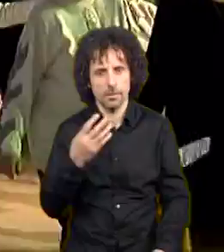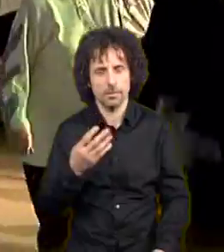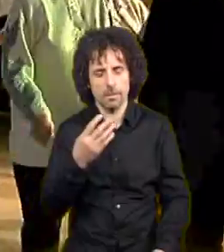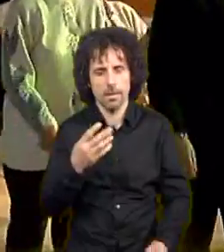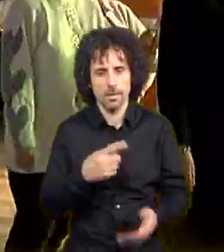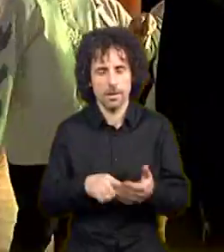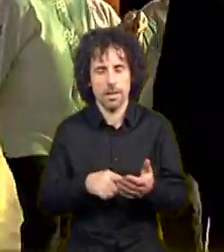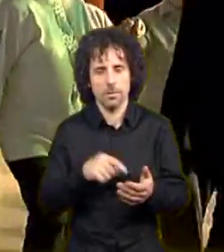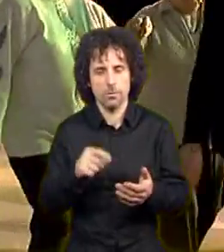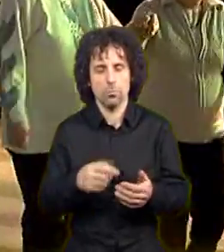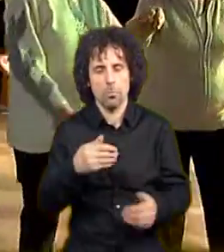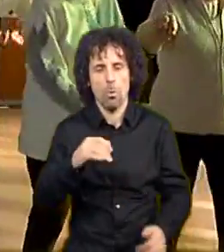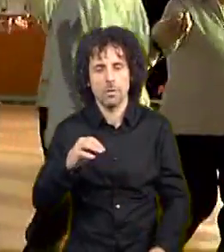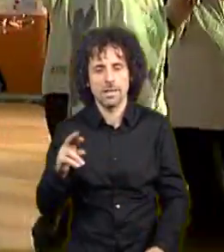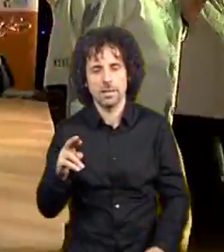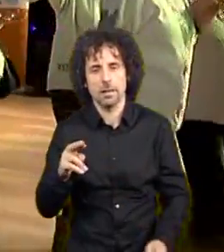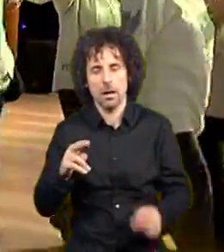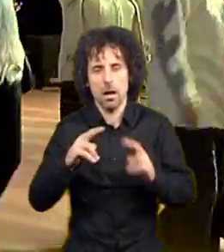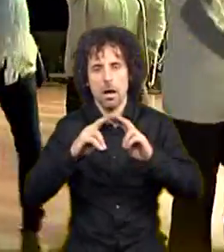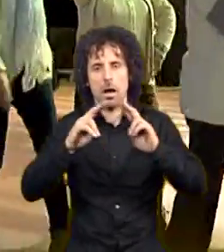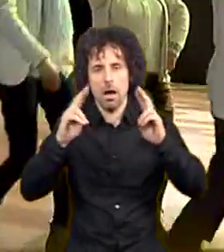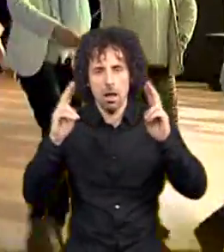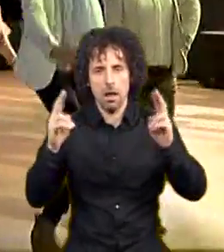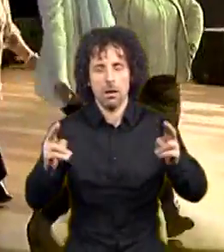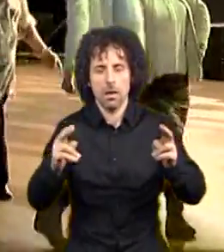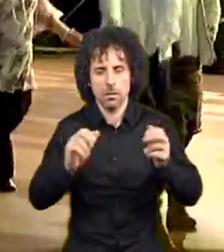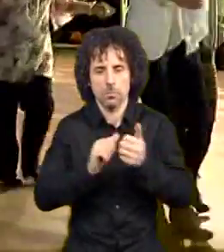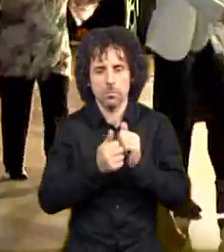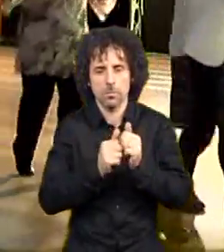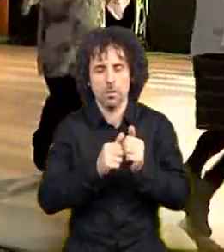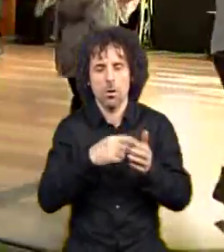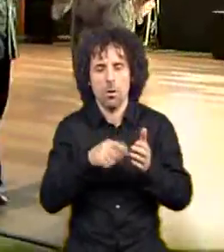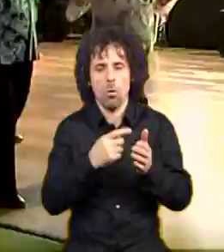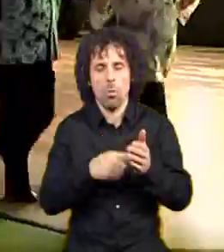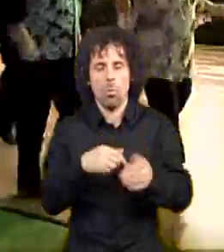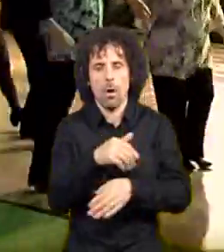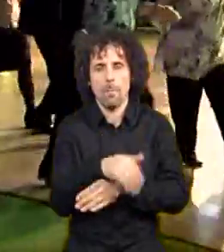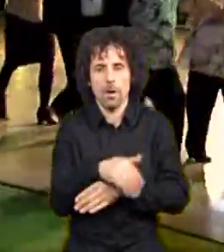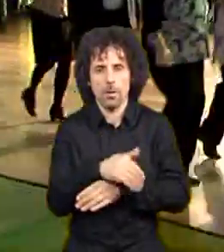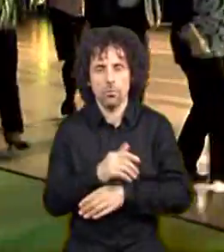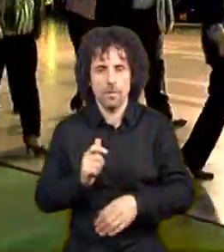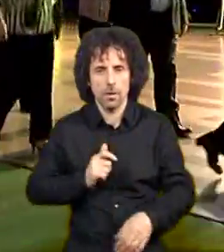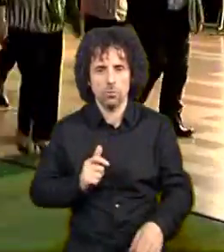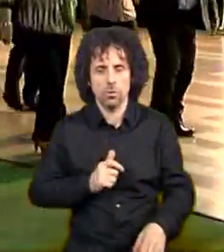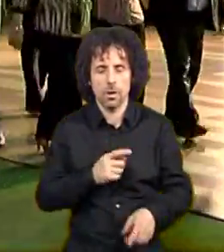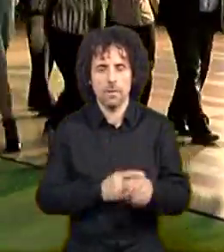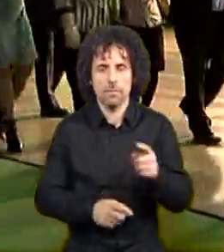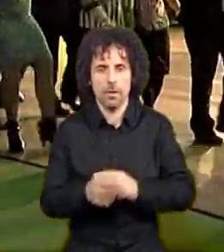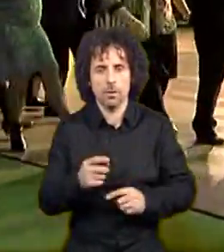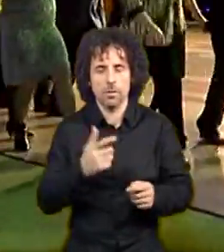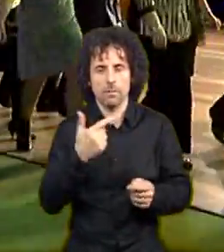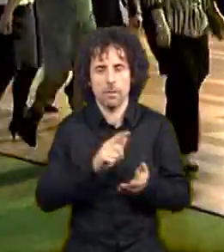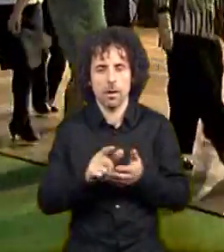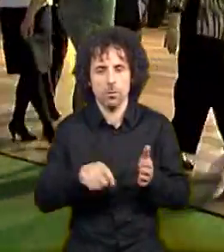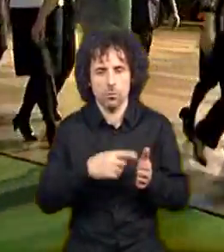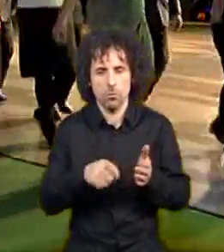Już czwarty rok się tutaj spotykamy w hali Mosir z taką liczną grupą. Mamy wszystkie koła emerytów, rencistów, inwalidów z naszego